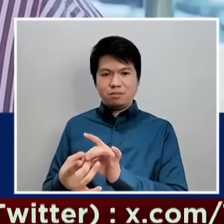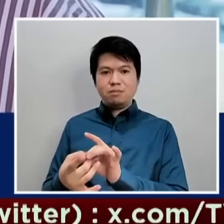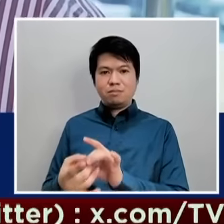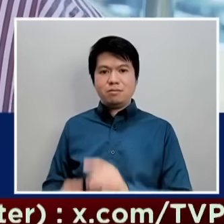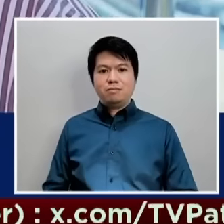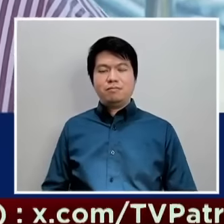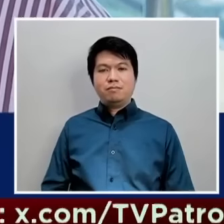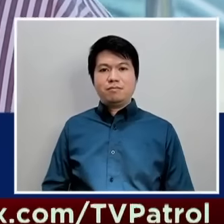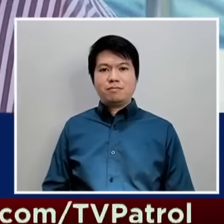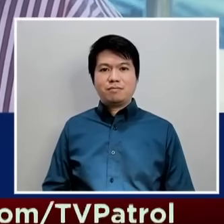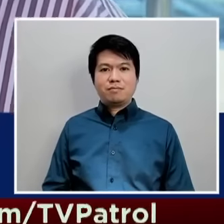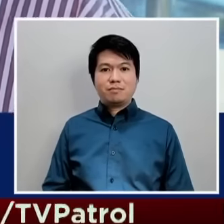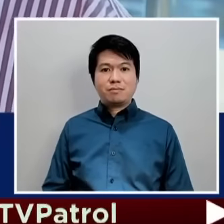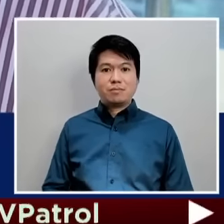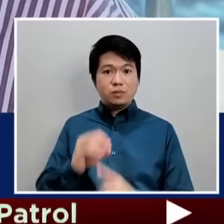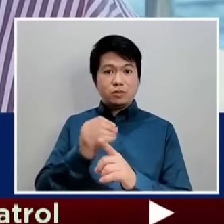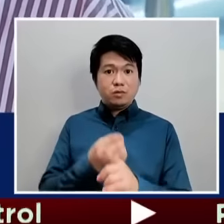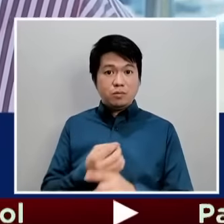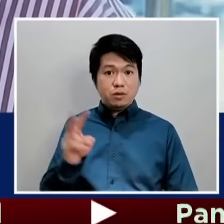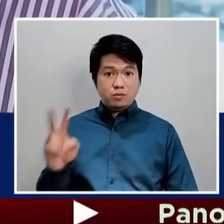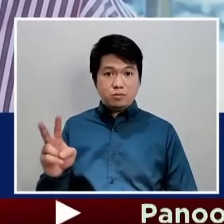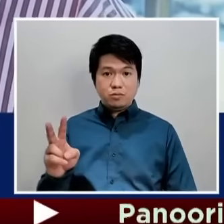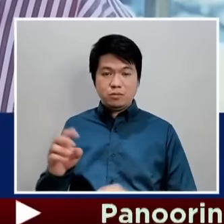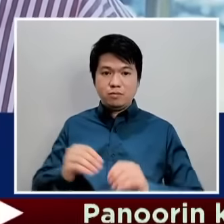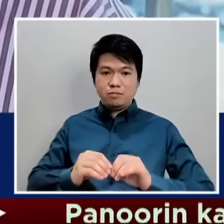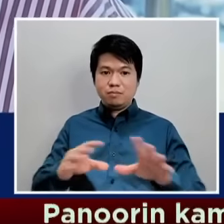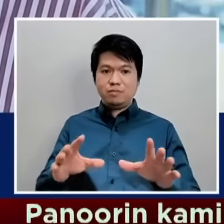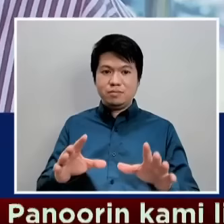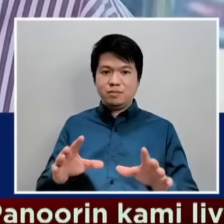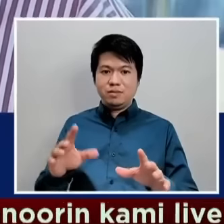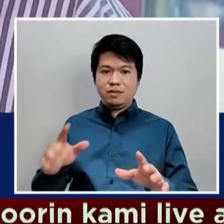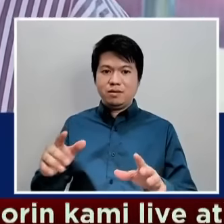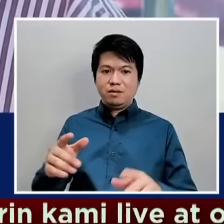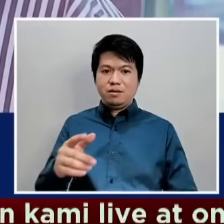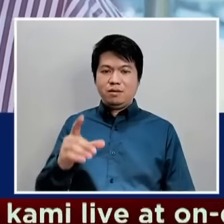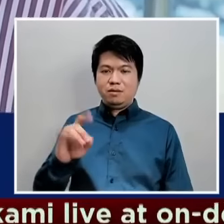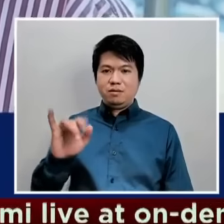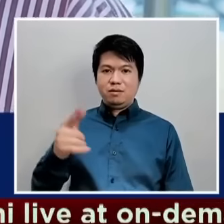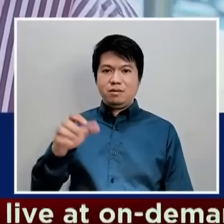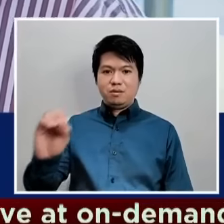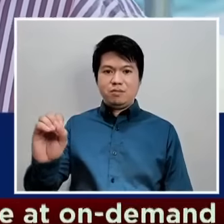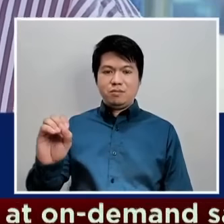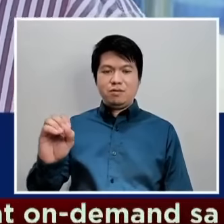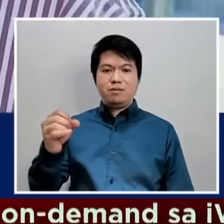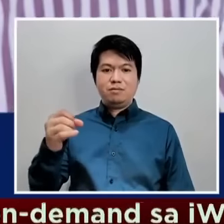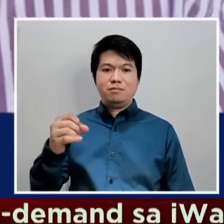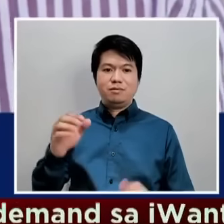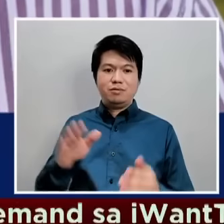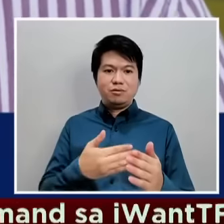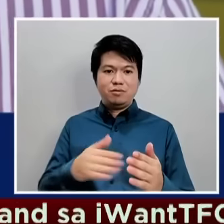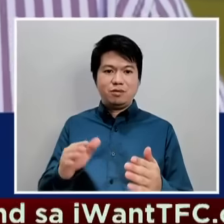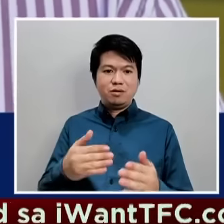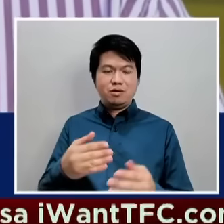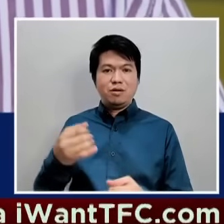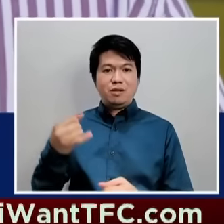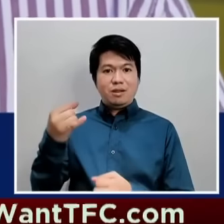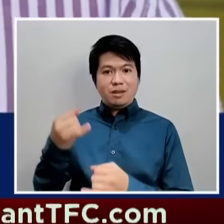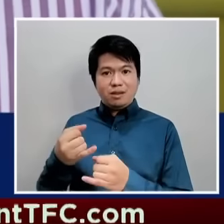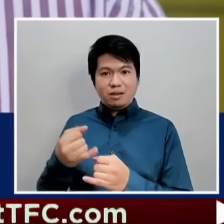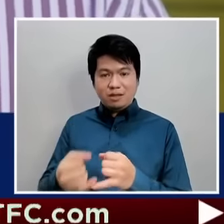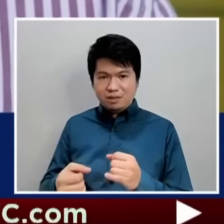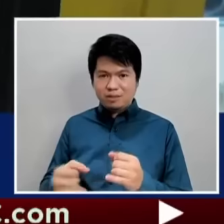Sa October 2 naman, ilalabas ni Diego Gutierrez ang kanyang single na Huling Sayaw. Kwento ni Diego, siya mismo ang sumulat